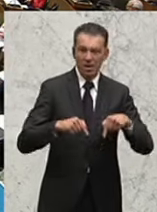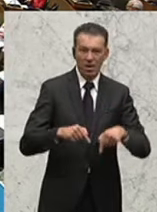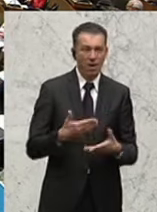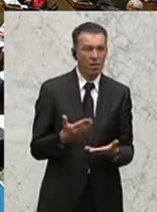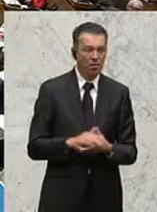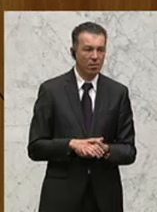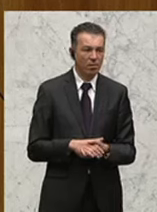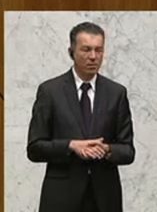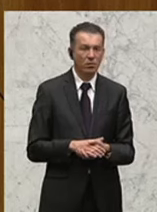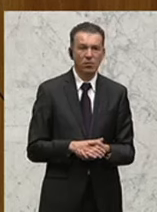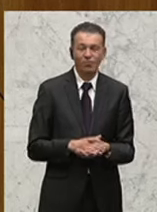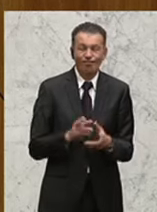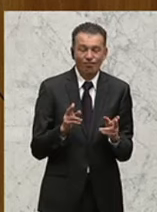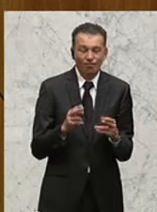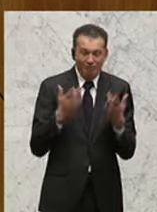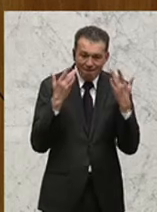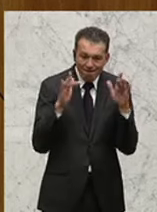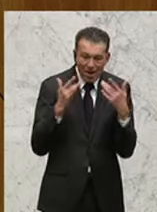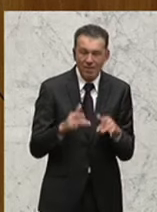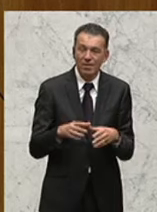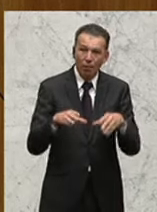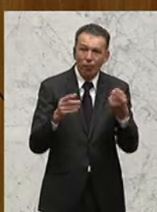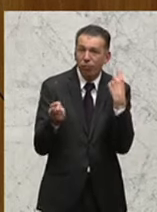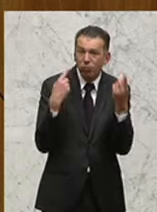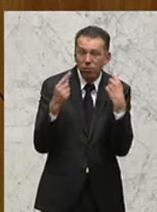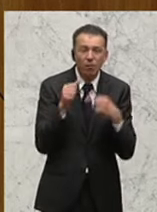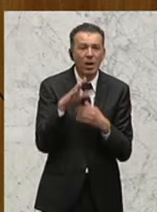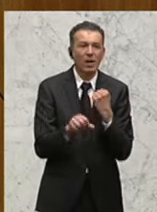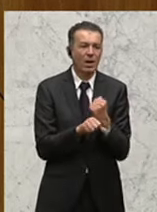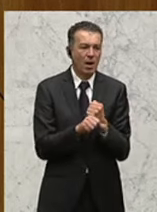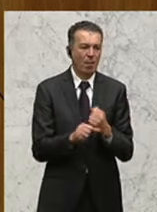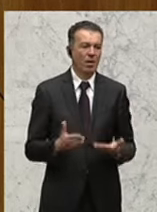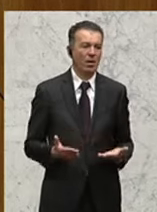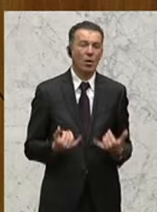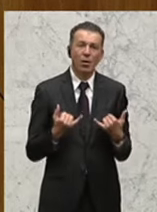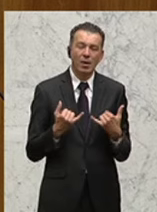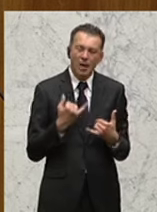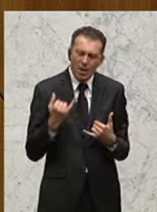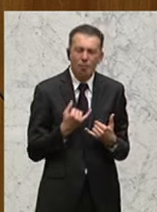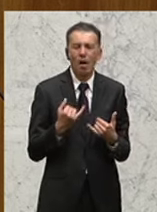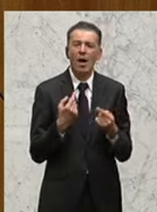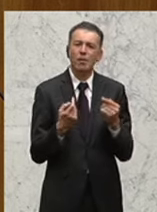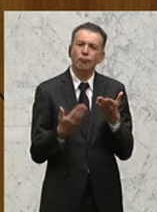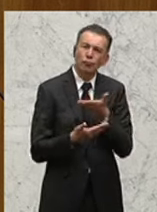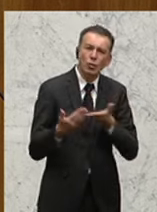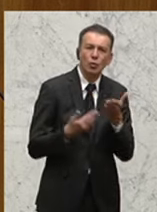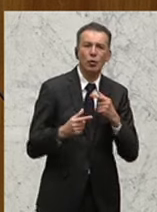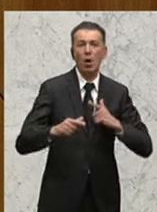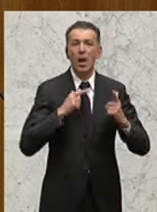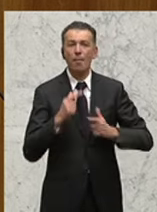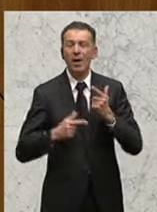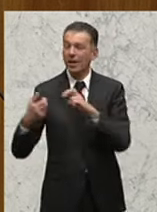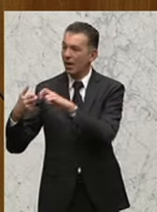Ausmaß nicht berücksichtigbar sind, die man auch so nicht mitkriegen kann in der täglichen Arbeit. Und es ist jetzt mal eine Belebung der Debatte, wenn das, was in Brüssel stattfindet,